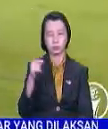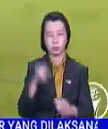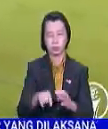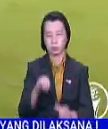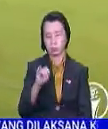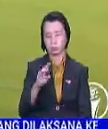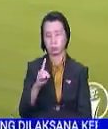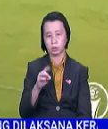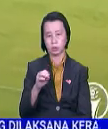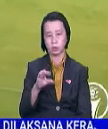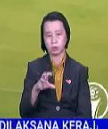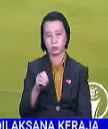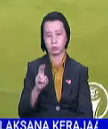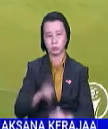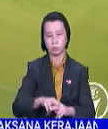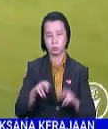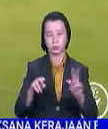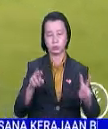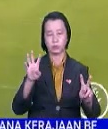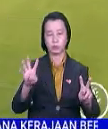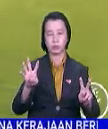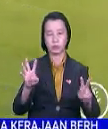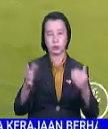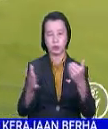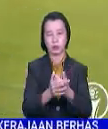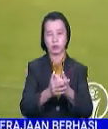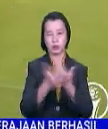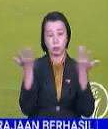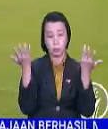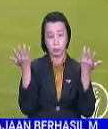menerusi Ifadio. Kedudukan 2-4 itu kekal sehingga tamat perlawanan.